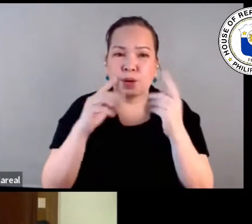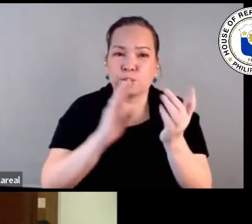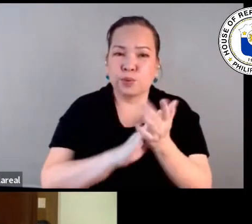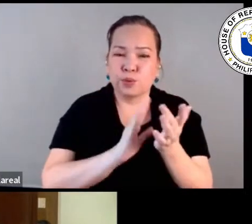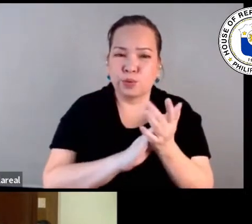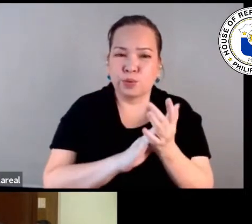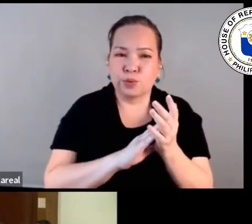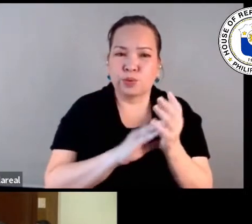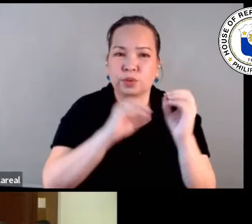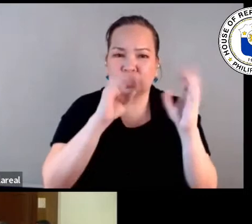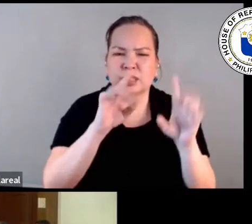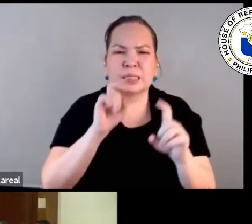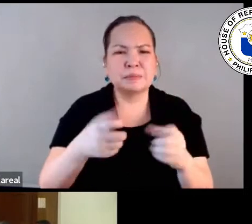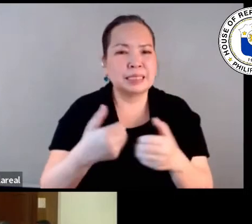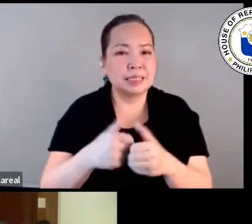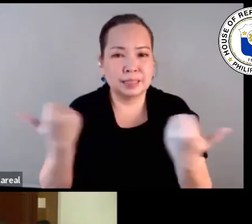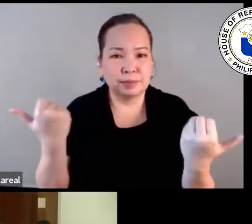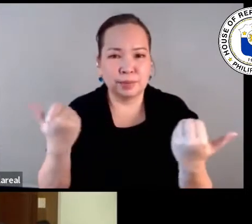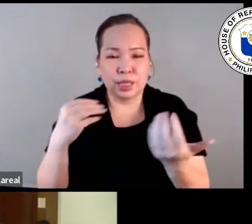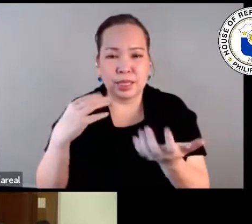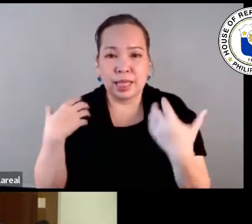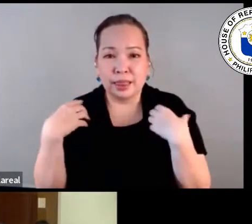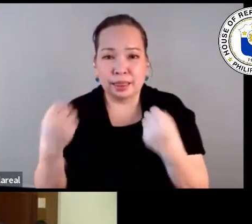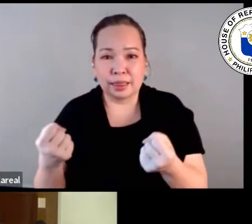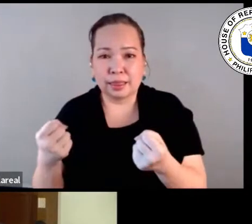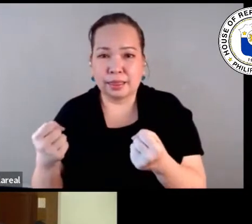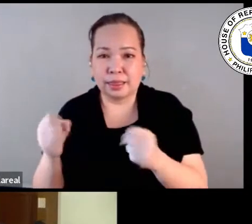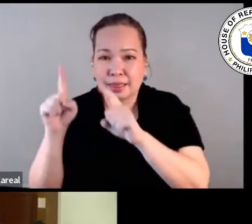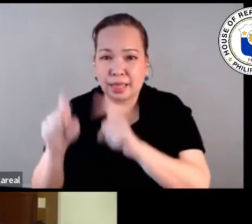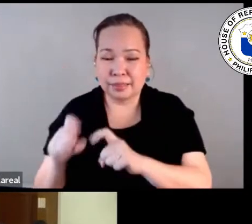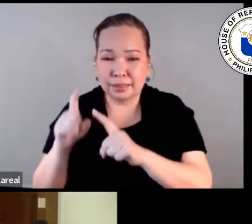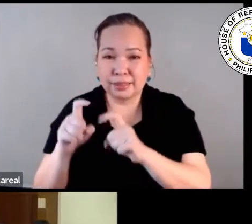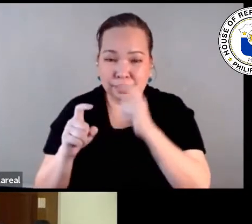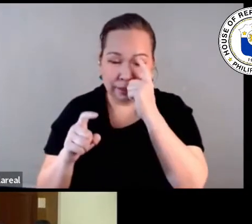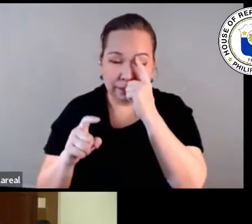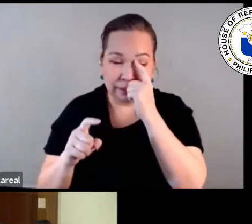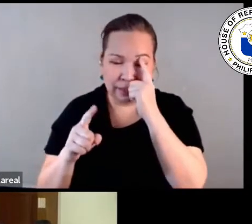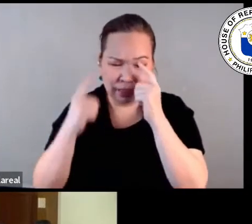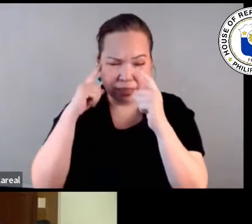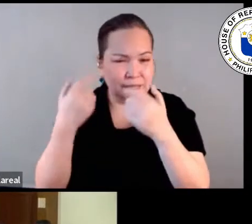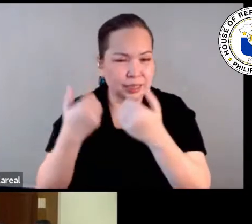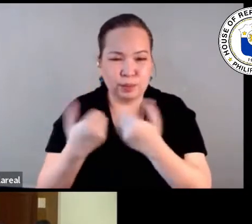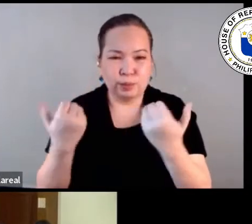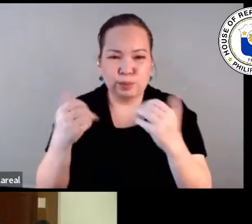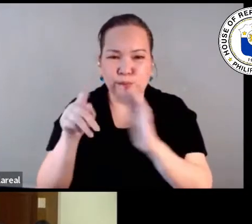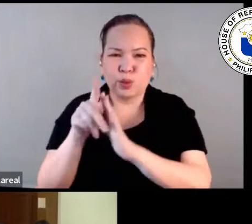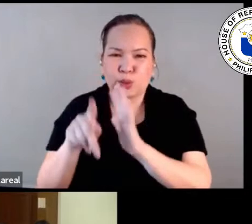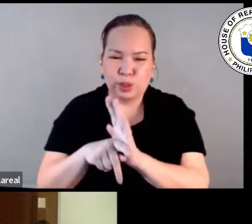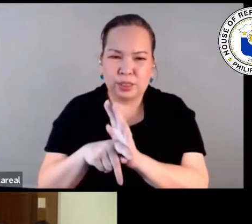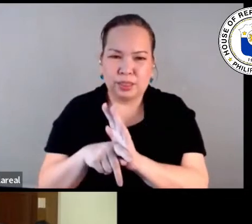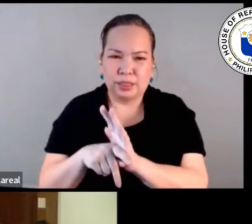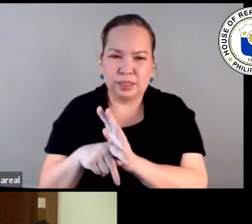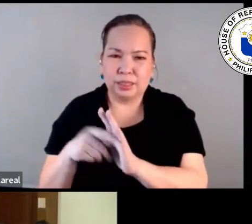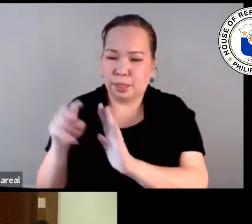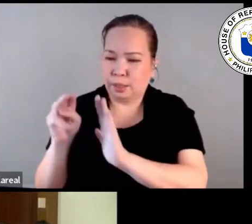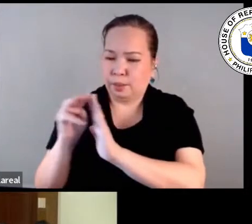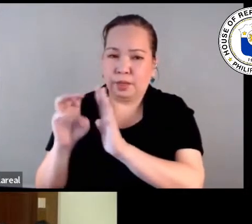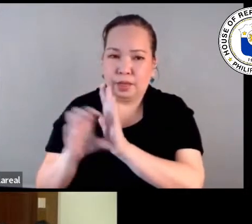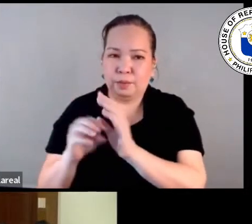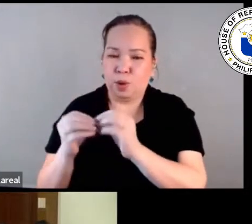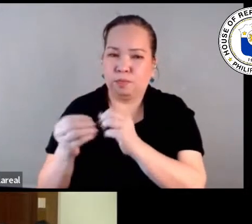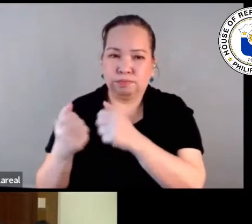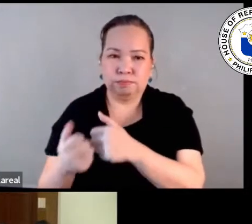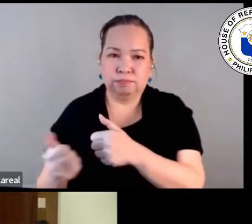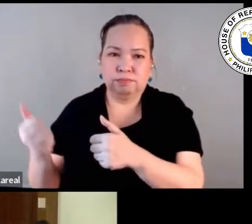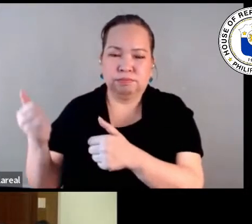this should be a separate ano po, no, this should be a separate policy po dapat, no, kasi Magna Carta po ito, eh mas mataas po ito, no,